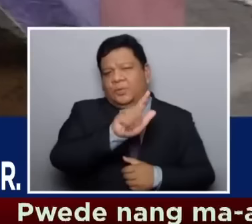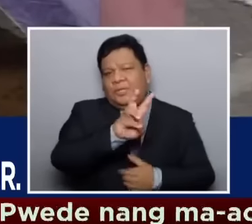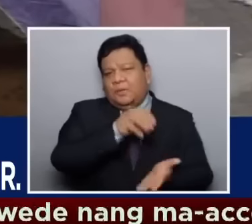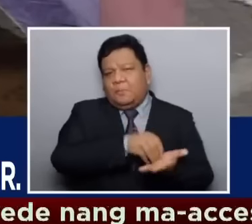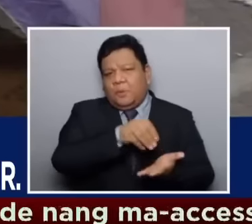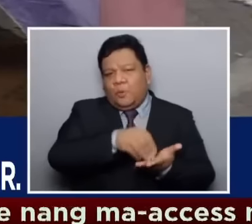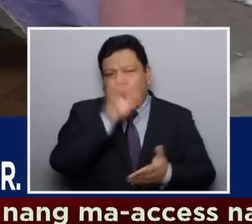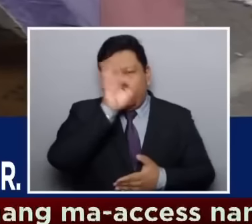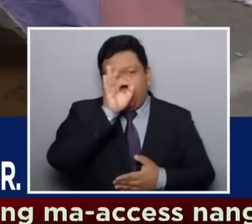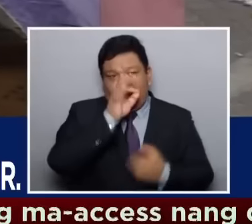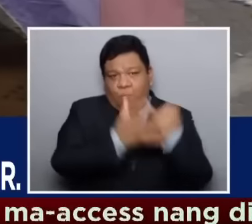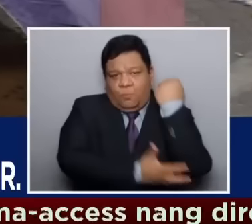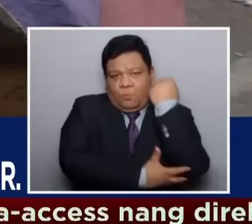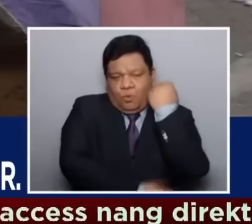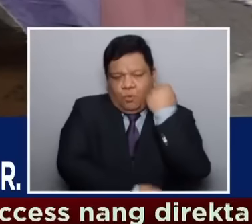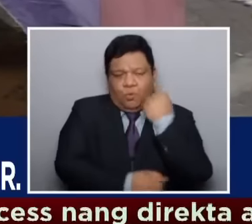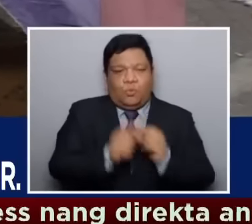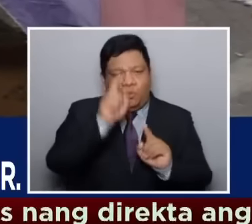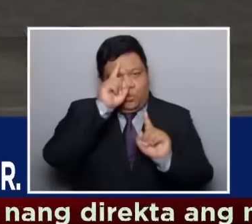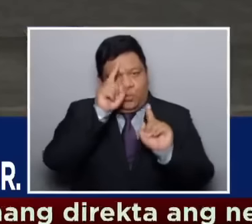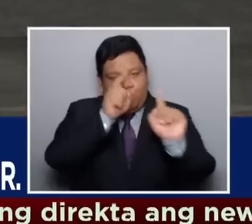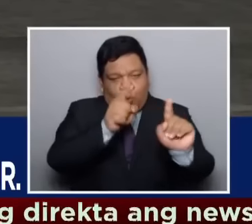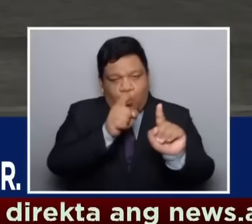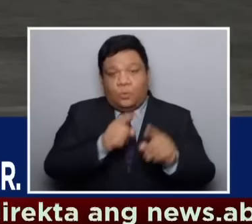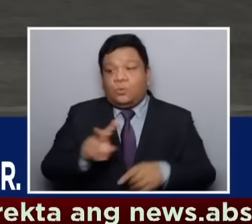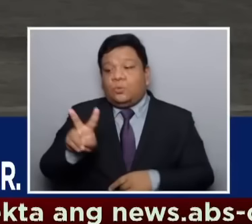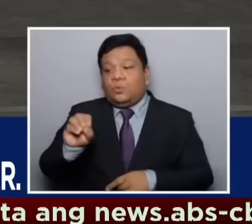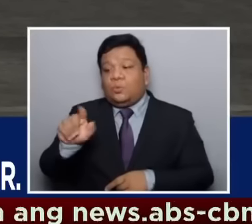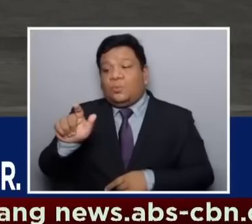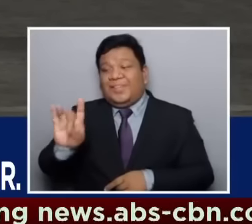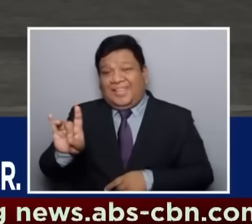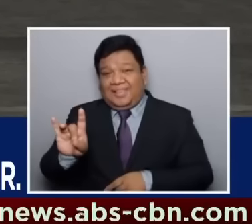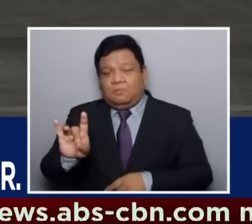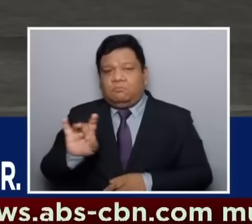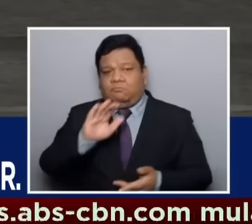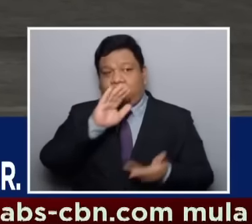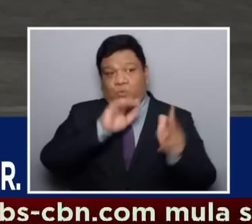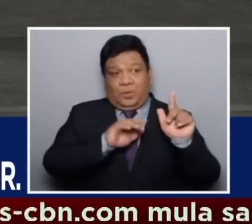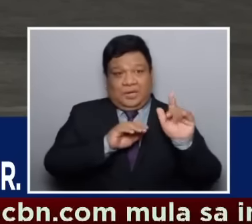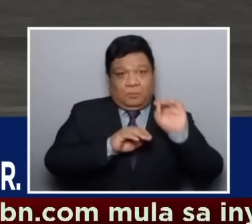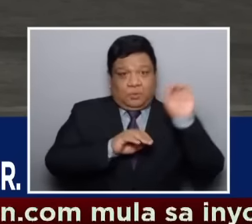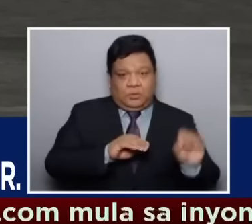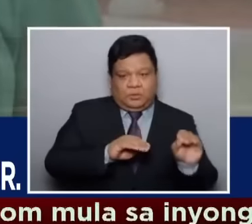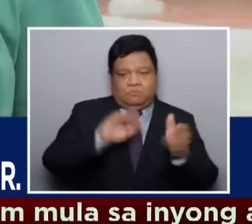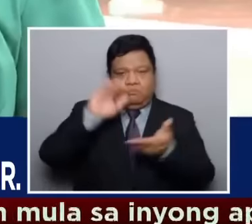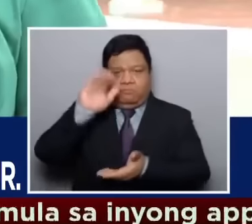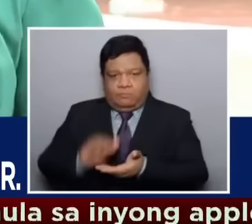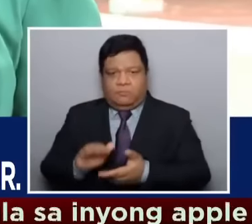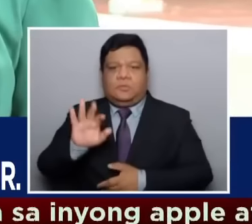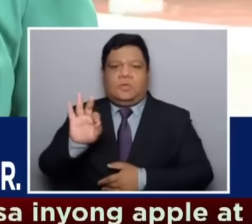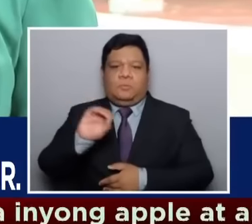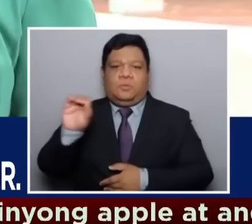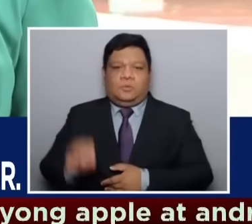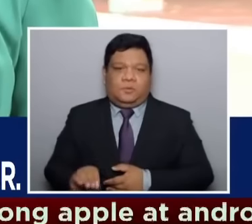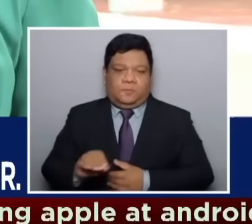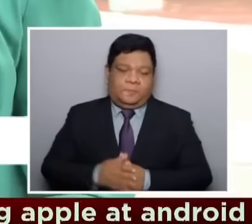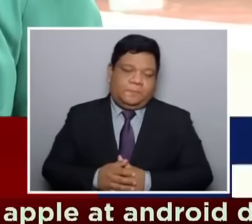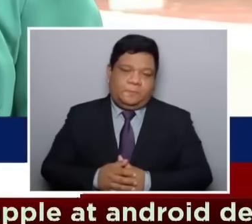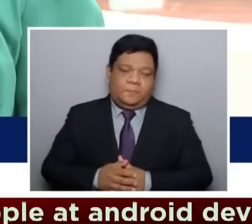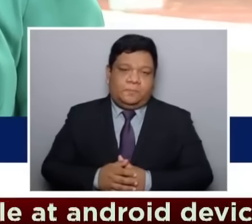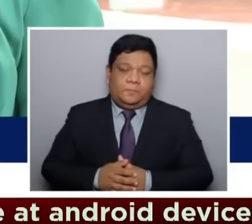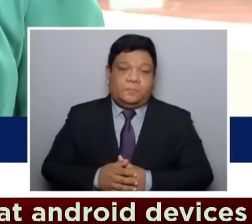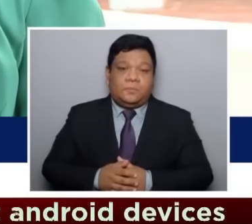Pilipino sa 9% sa 2028 bago matapos ang termino ni Marcos. Hindi nagbigay ng